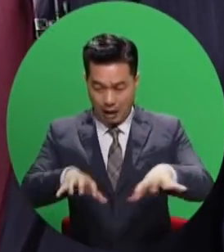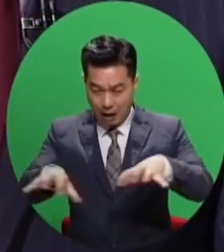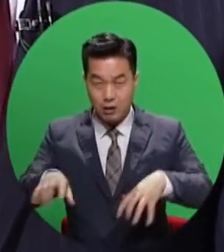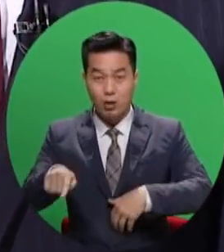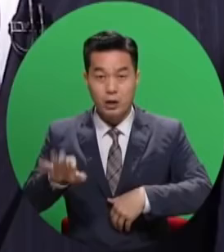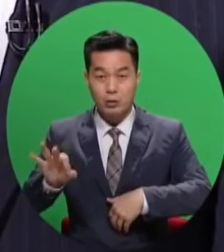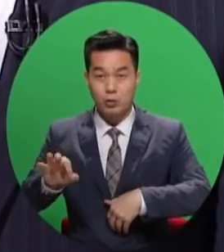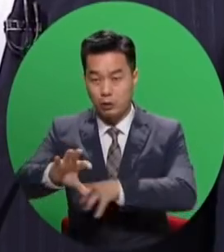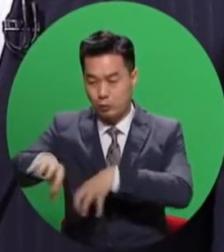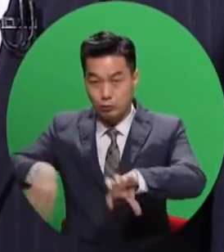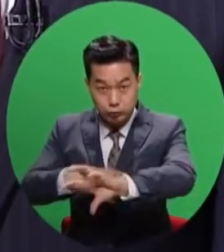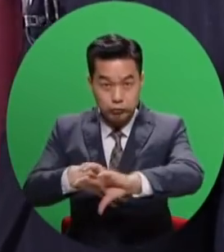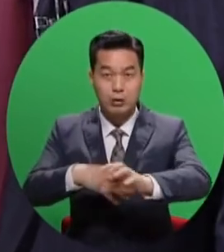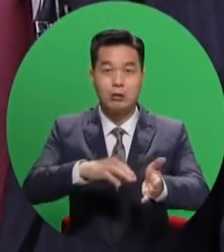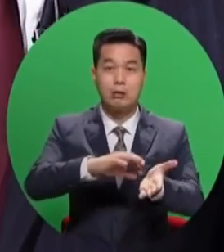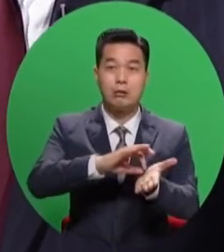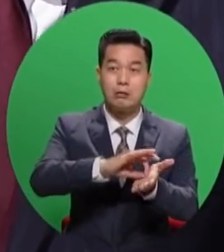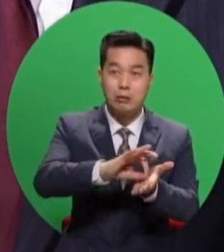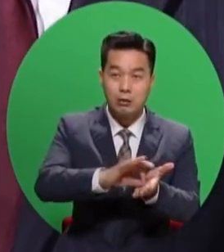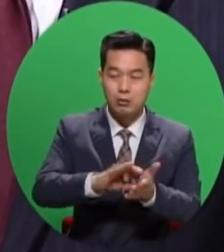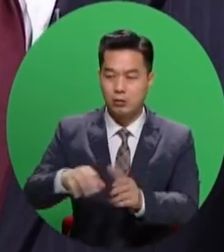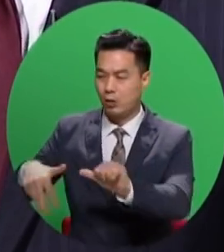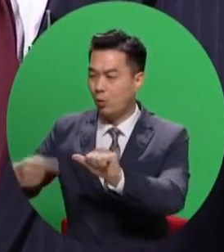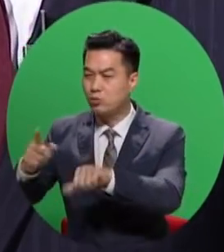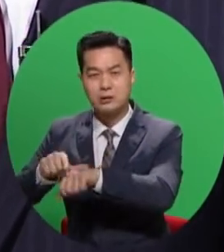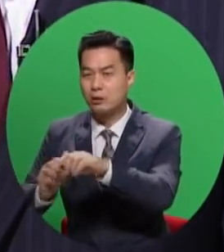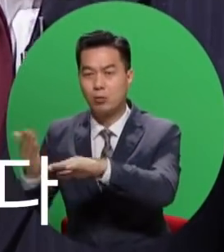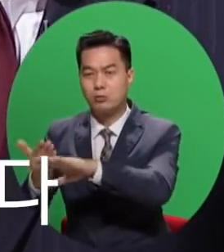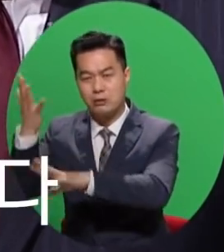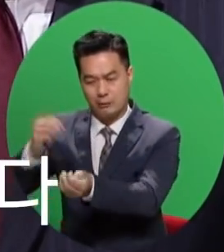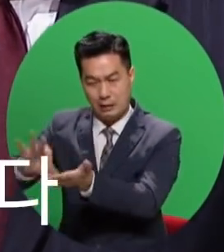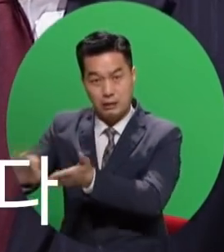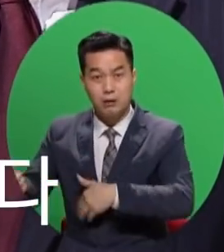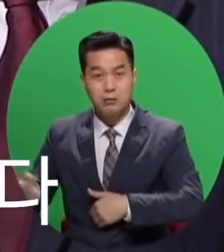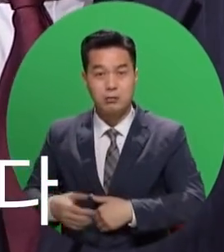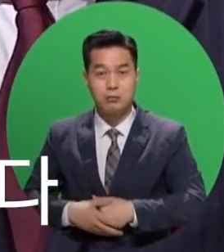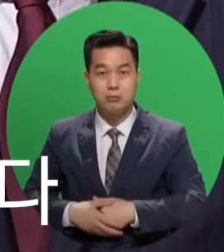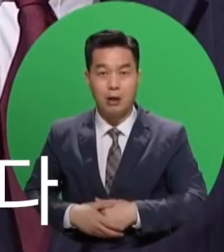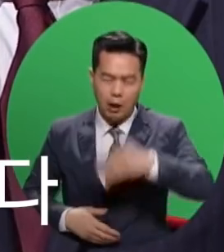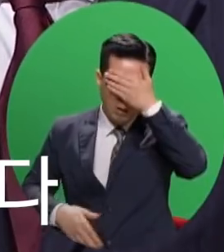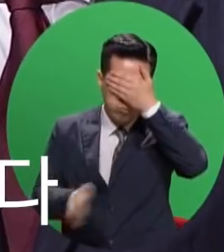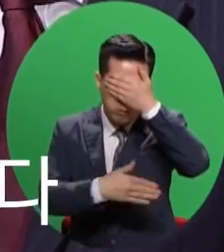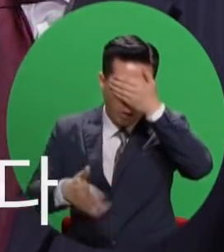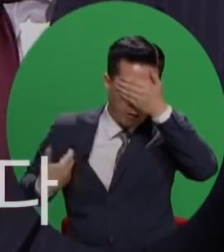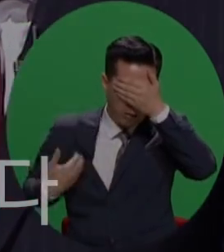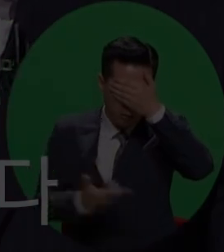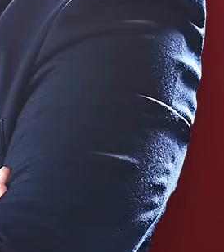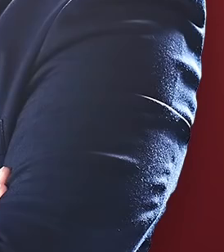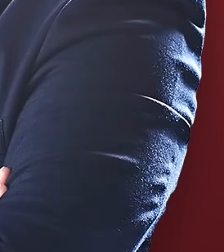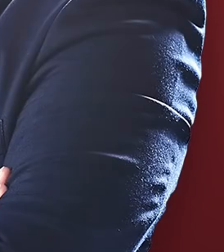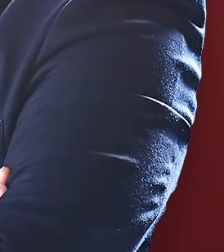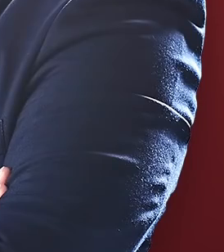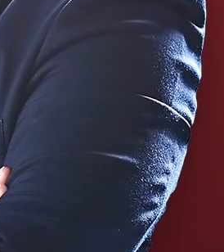들어가는 돈을 우주 좋지만 너무 길어 애 그 옮겨서 하겠다는 눈가리고 아옹 식의 에 들어 1 스템